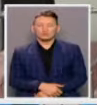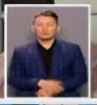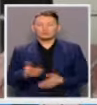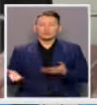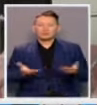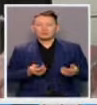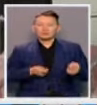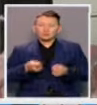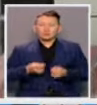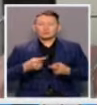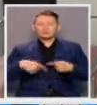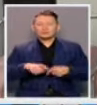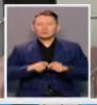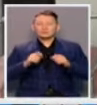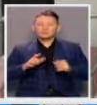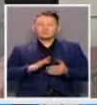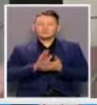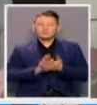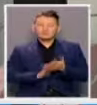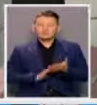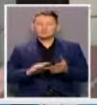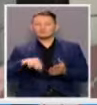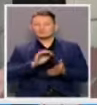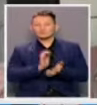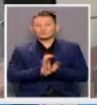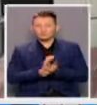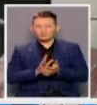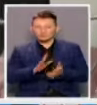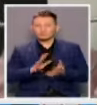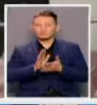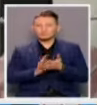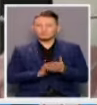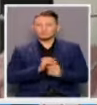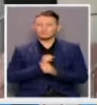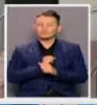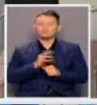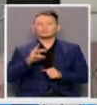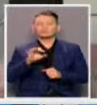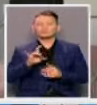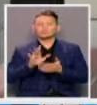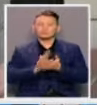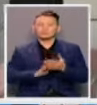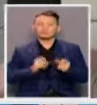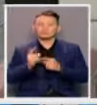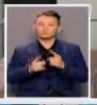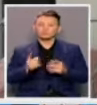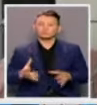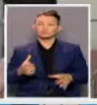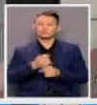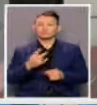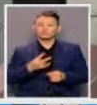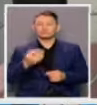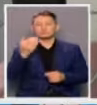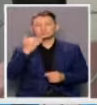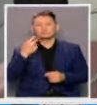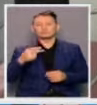Приглашаем руководителей организации очистить закрепленную за ними территорию и зону отдыха от мусора. На предстоящий субботник будет выделено